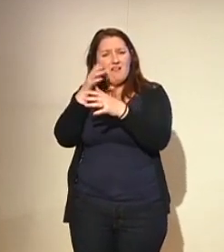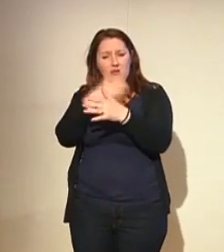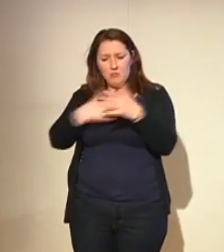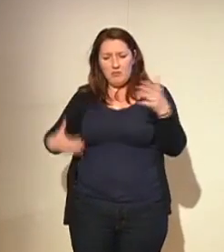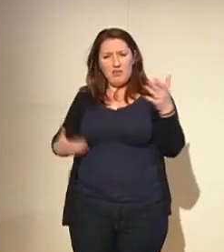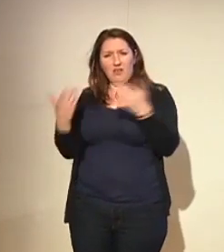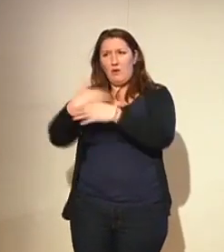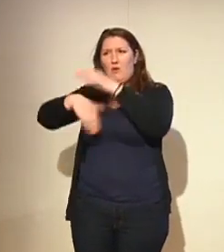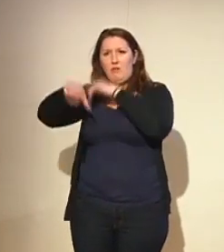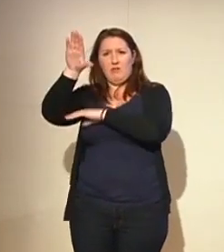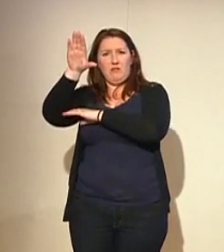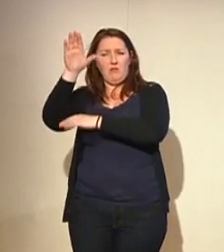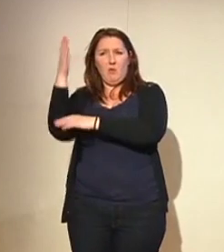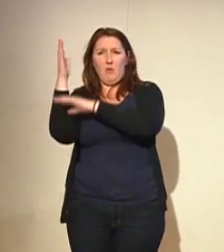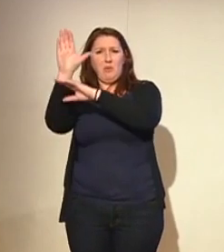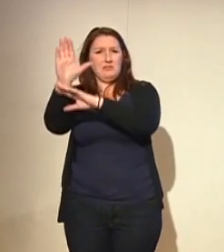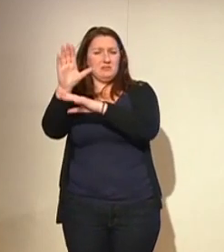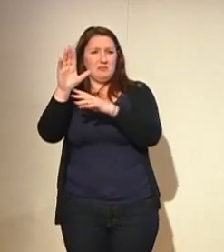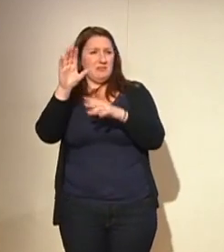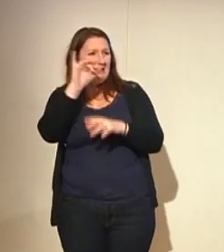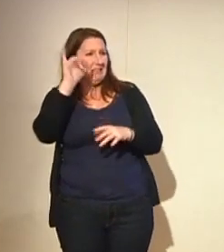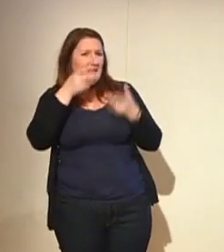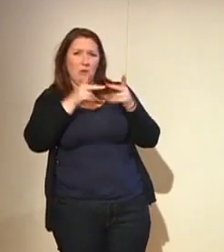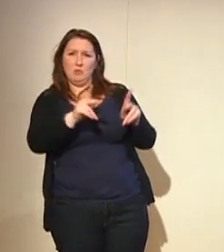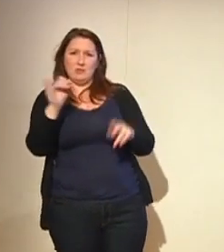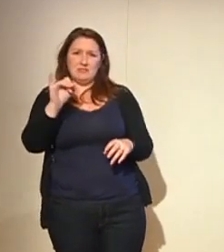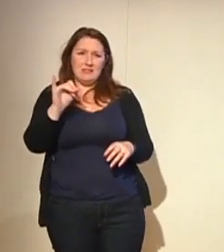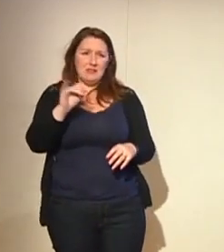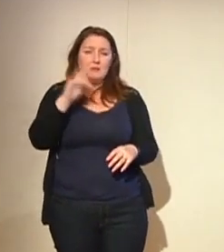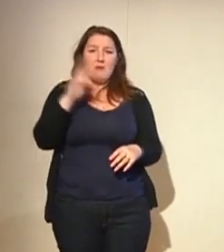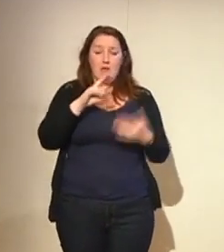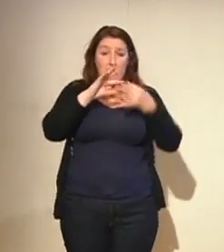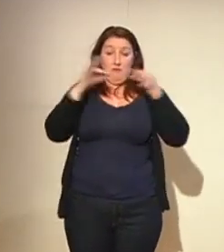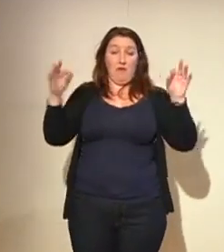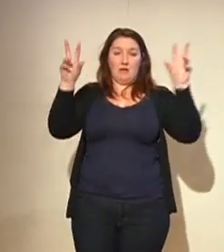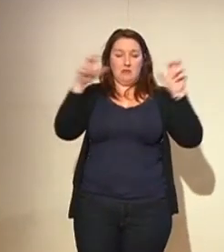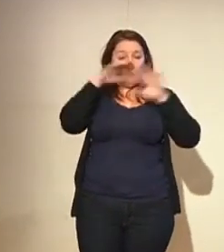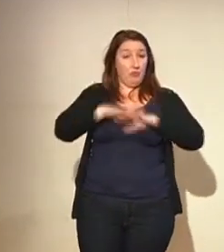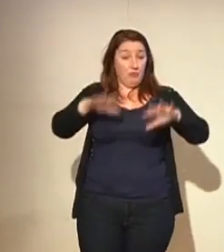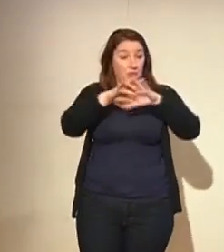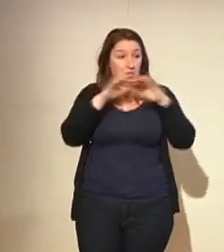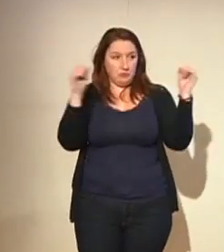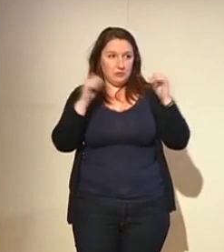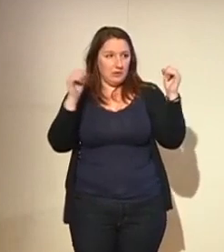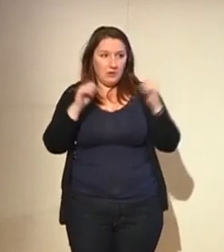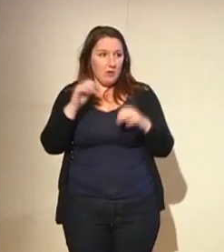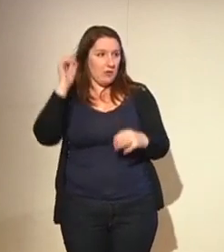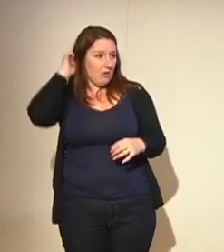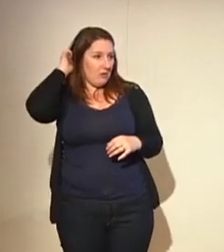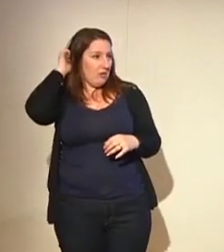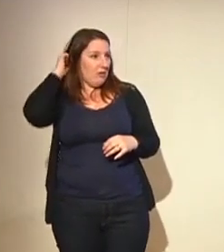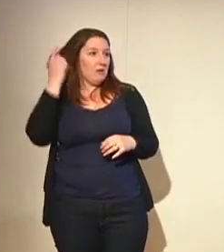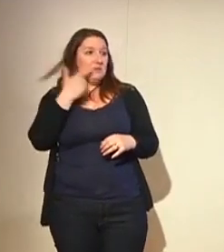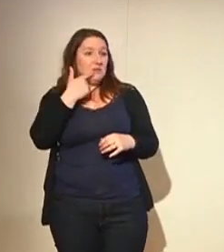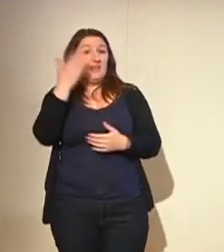oui je suis d'accord avec vous il y a un flou vu la façon don la délibération est est rédigée non c'est clair ça veut dire que dans la délibération on